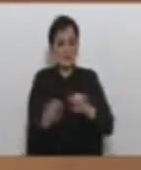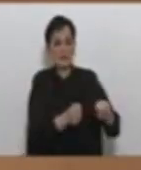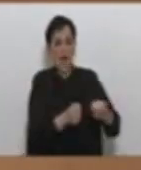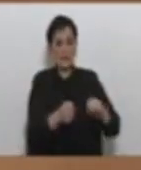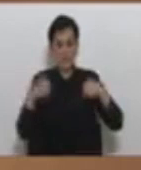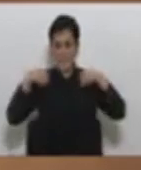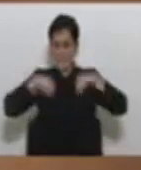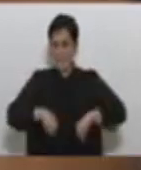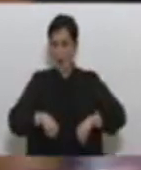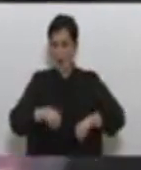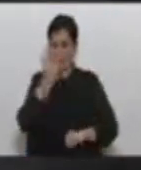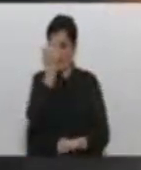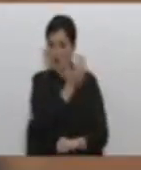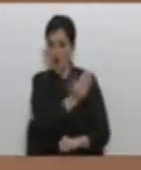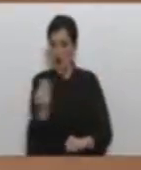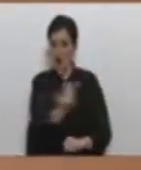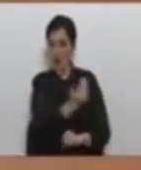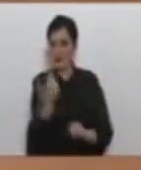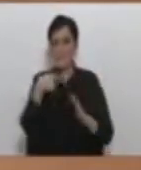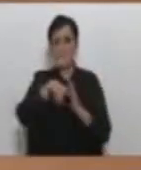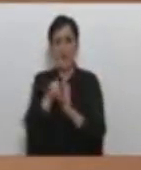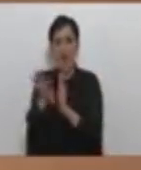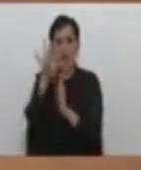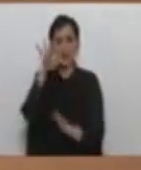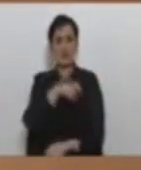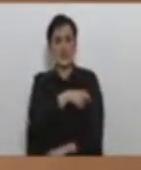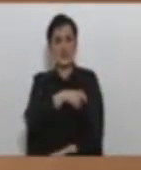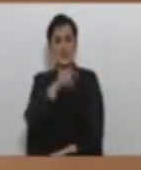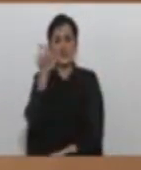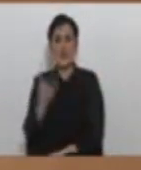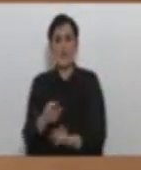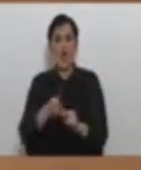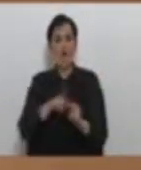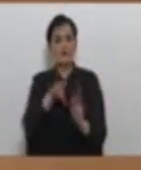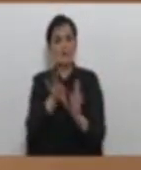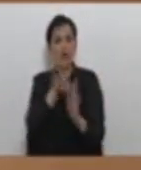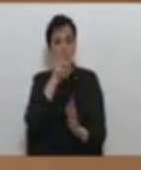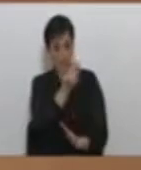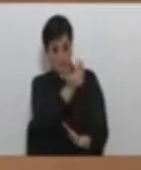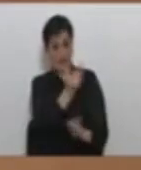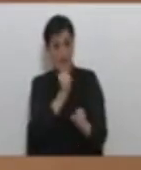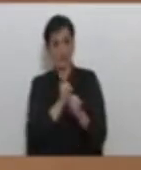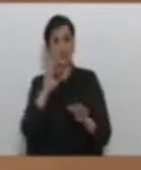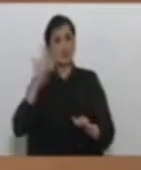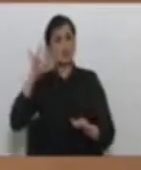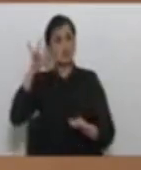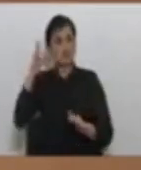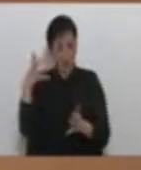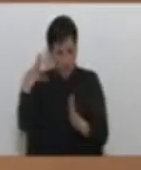მანდატს ხალხის მიერ არჩეულ დეპუტატს. და ეს არჩევანი თქვენი გასაკეთებელია და ისტორიას დარჩება ეს არჩევანი.